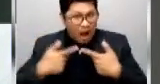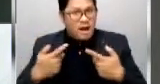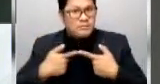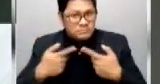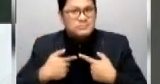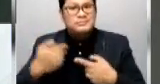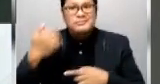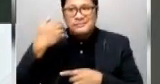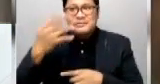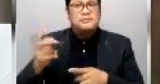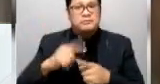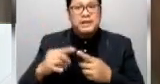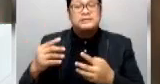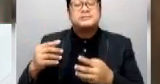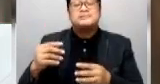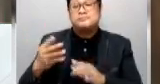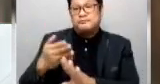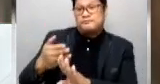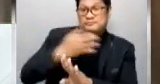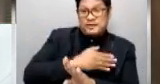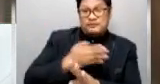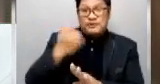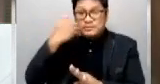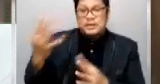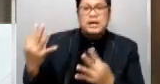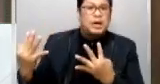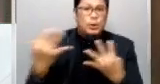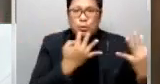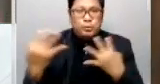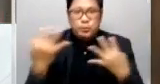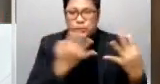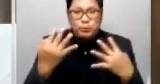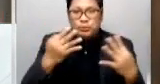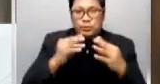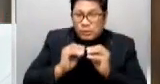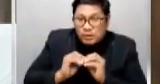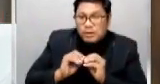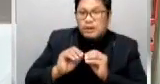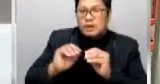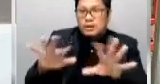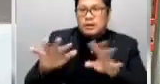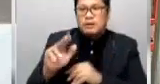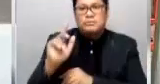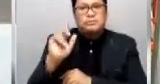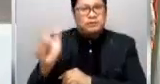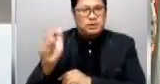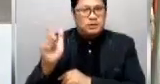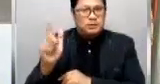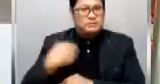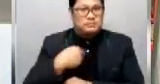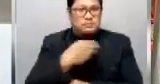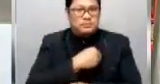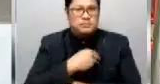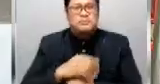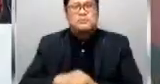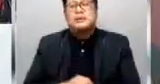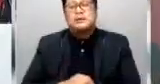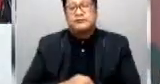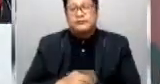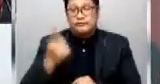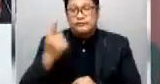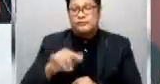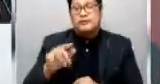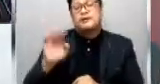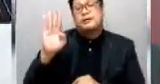nag-birthday party muna siya at nakapanghawa ng 28 kaanak at kapitbahay. Sa 14 na araw na lockdown,